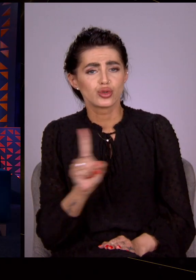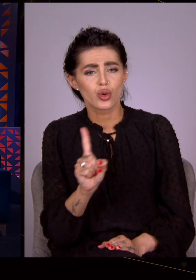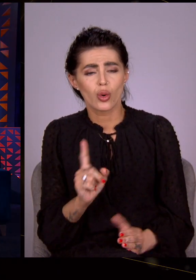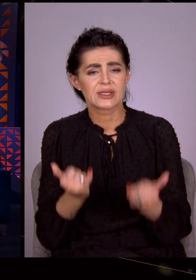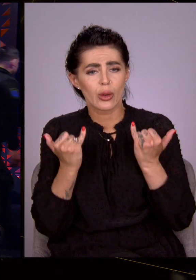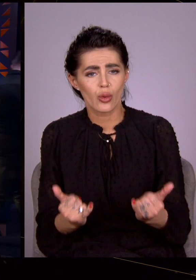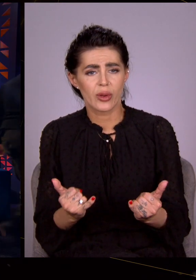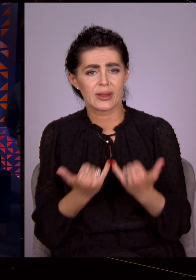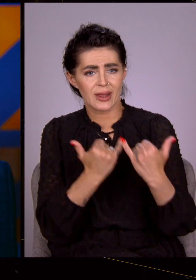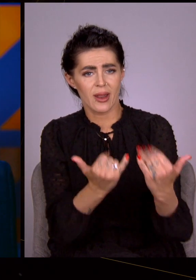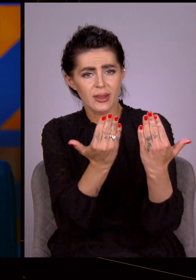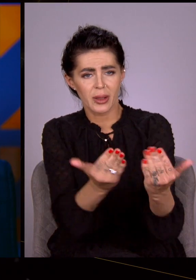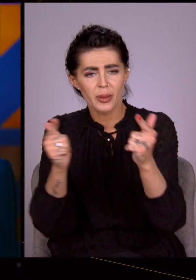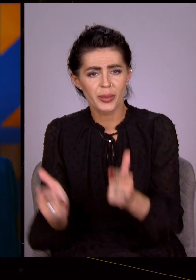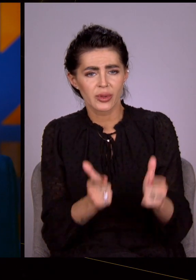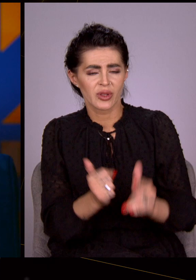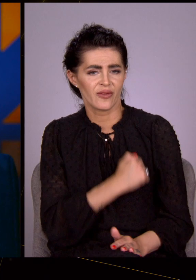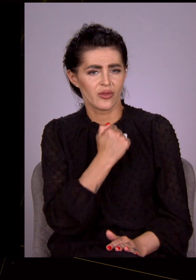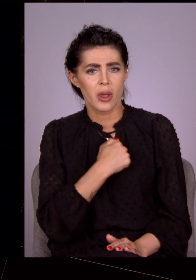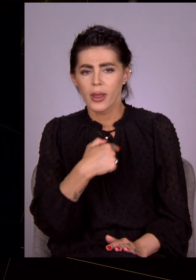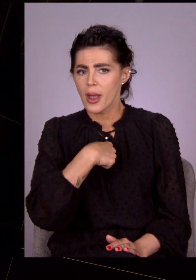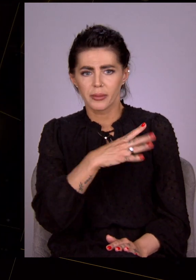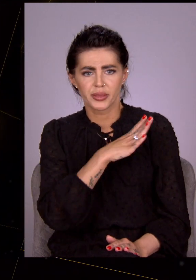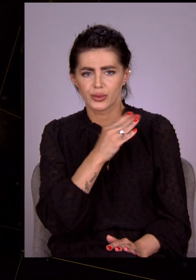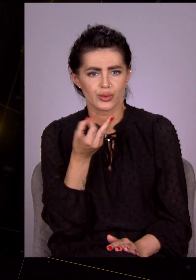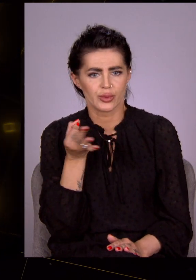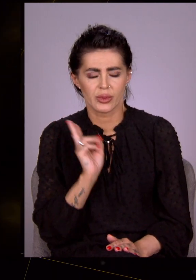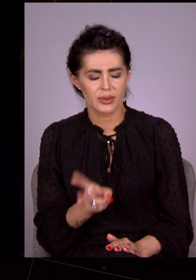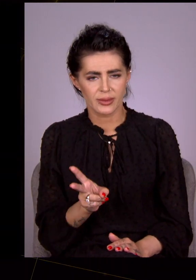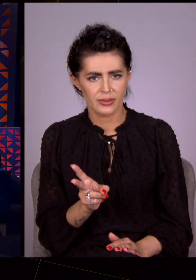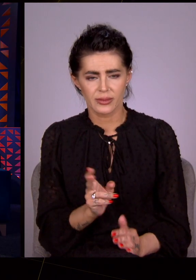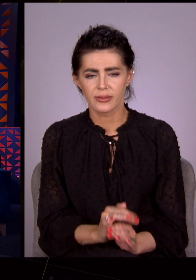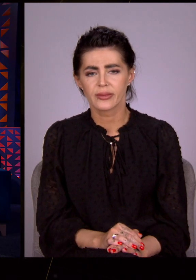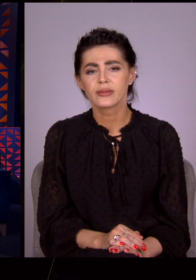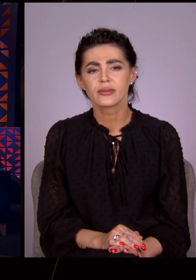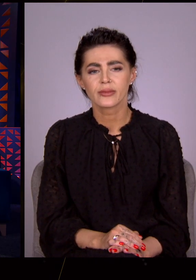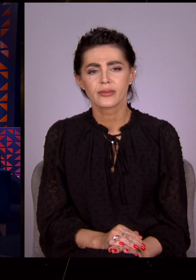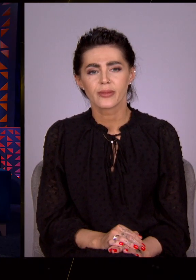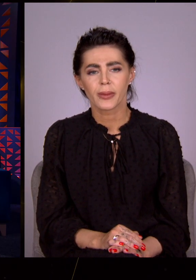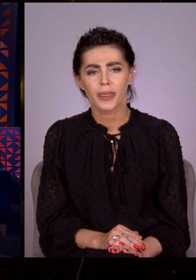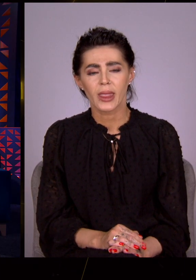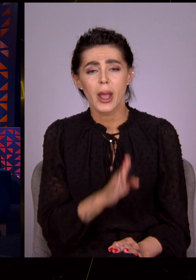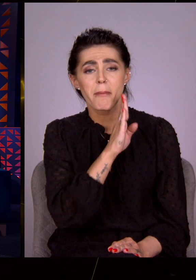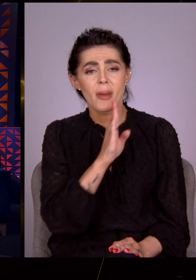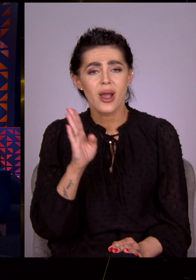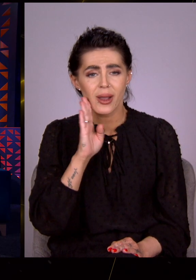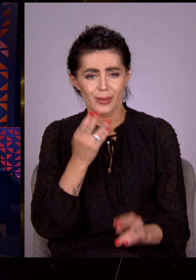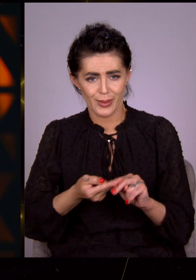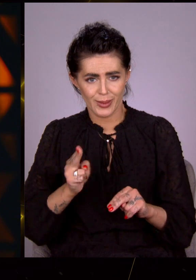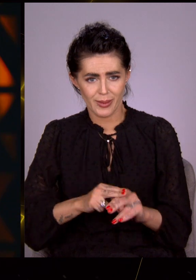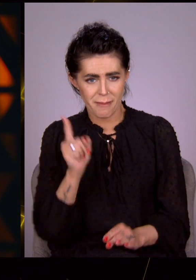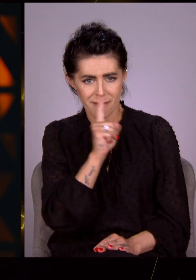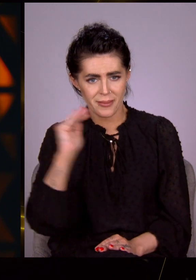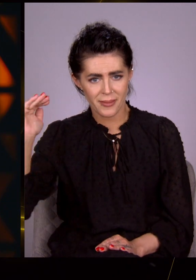підготували військові? Я була в шоці. Мама маленької Іринки приїхала до нас,